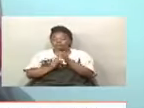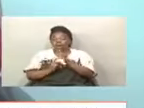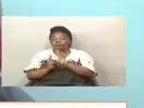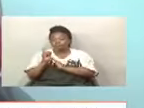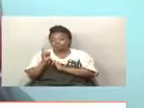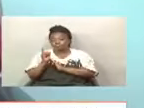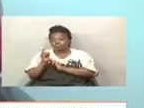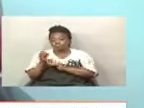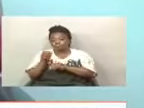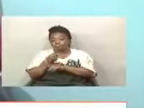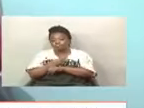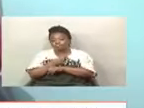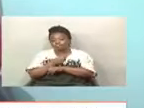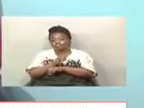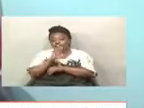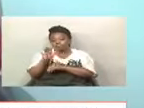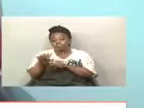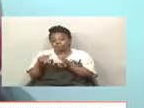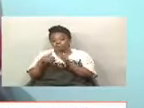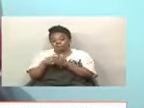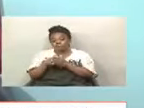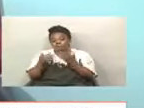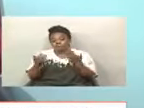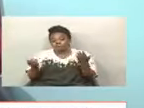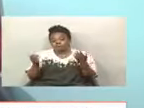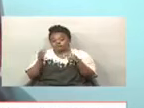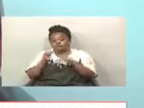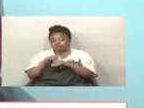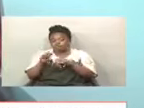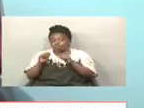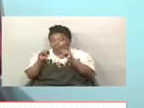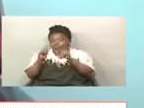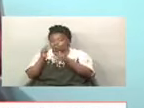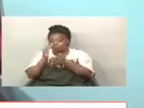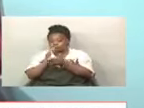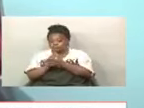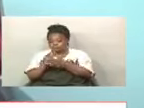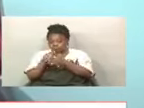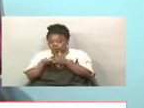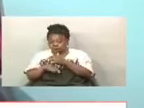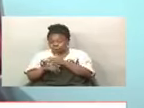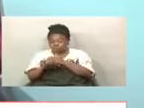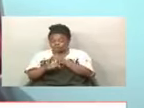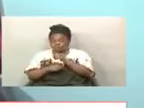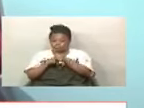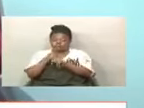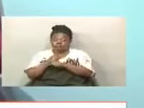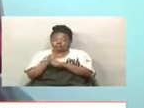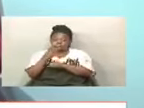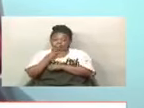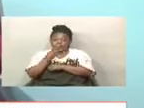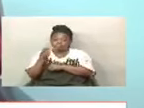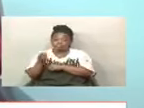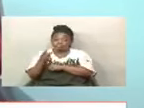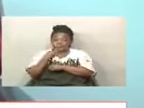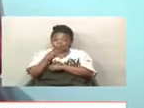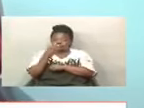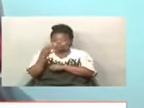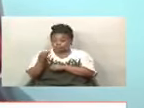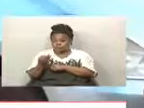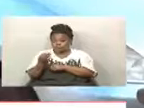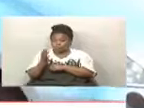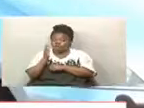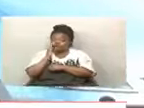n'enkulaakulana. Ekayunga mwenna buli gwamu mbayita gye mutwegatteko tuyingire omwaka omupya 2023 olw'ekisa